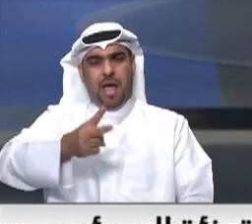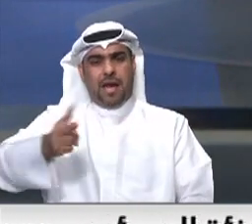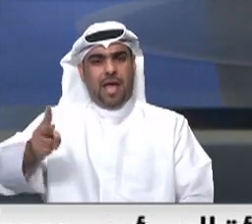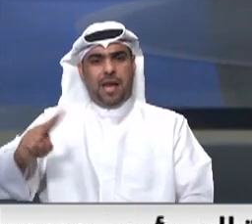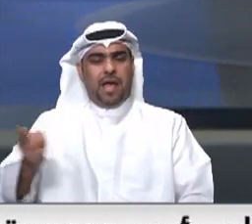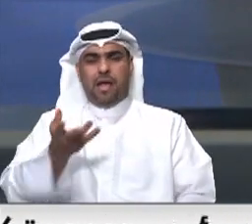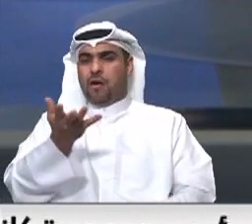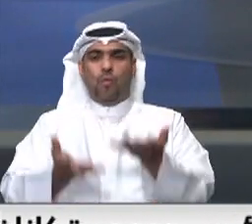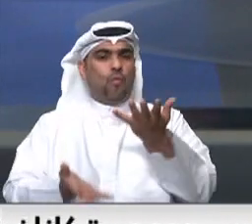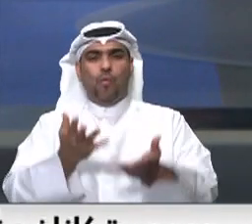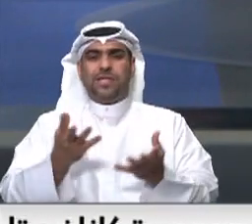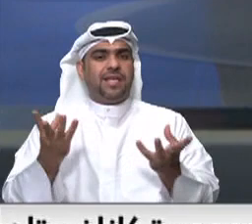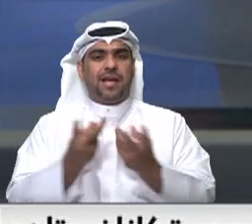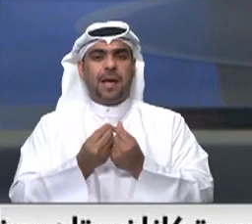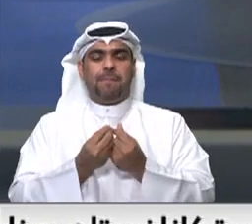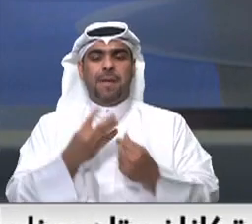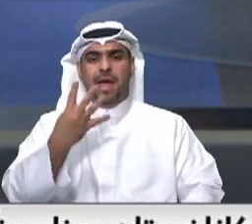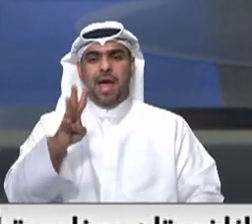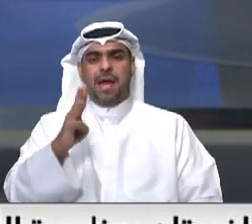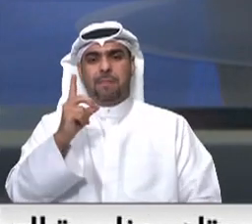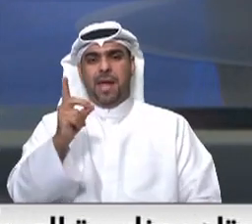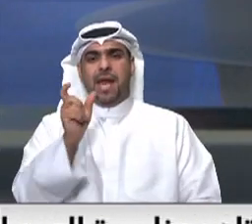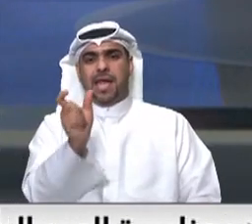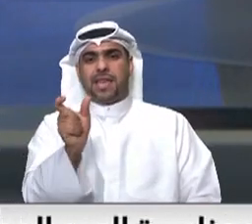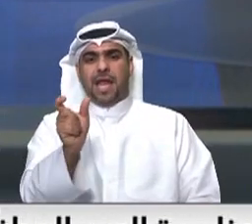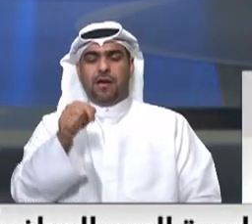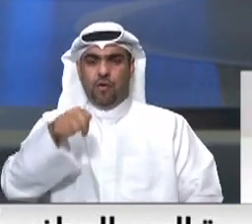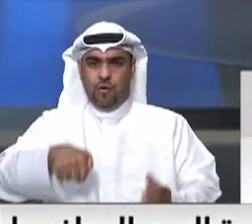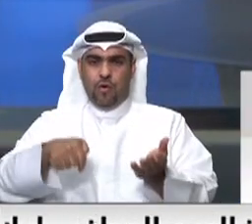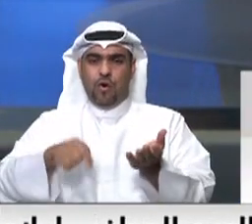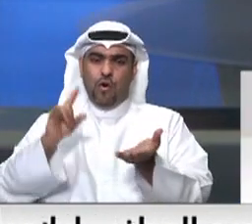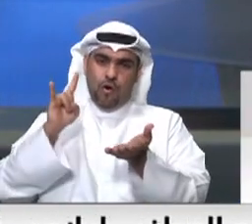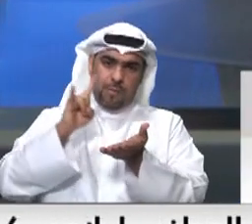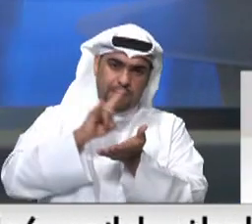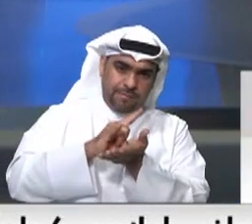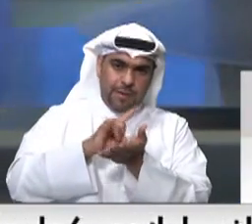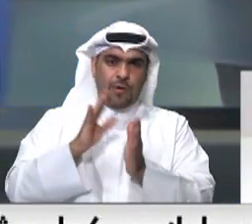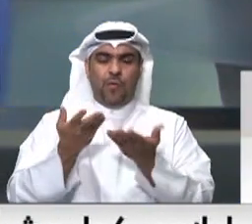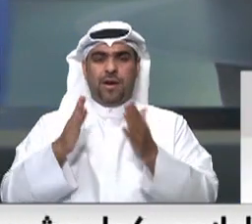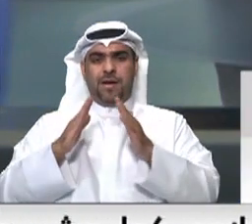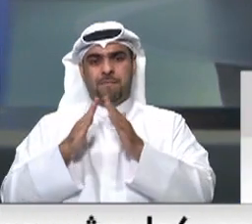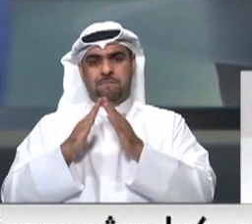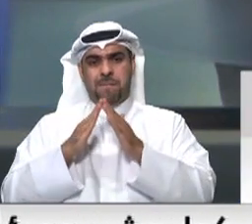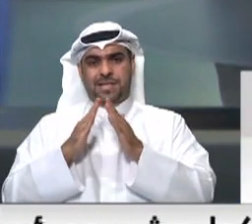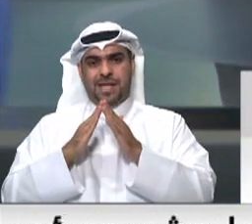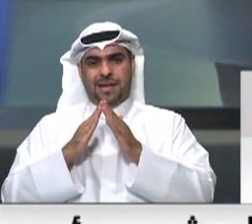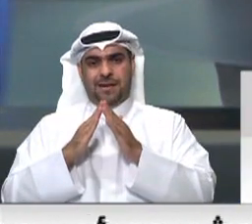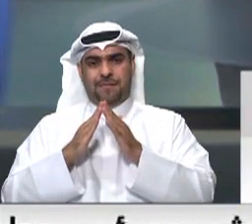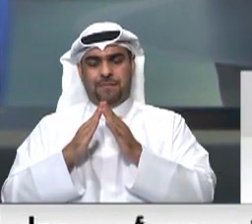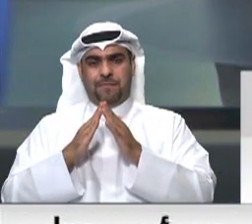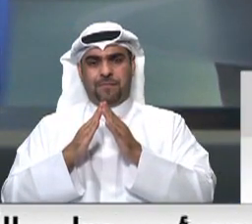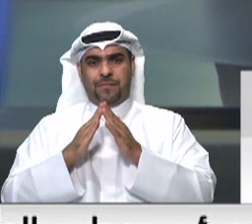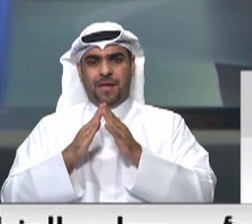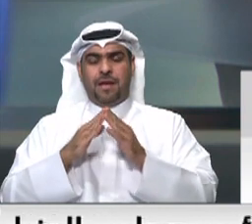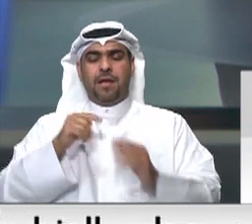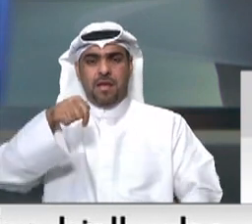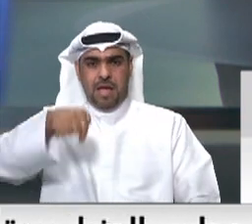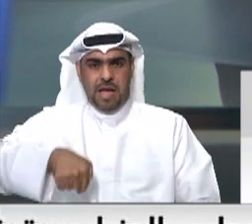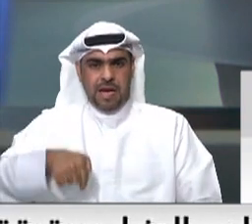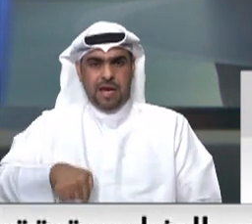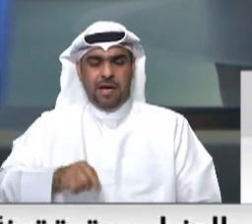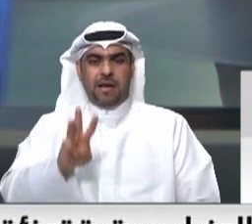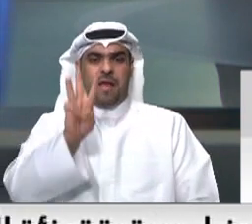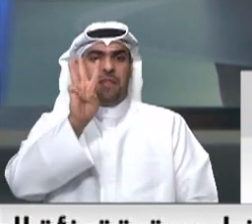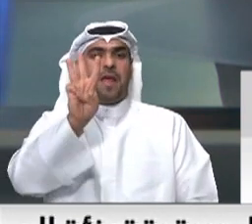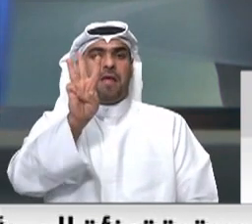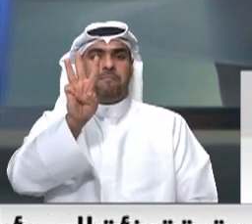الإنسانية والإغاثية العاجلة للشعب الفلسطيني، تشمل مستلزمات طبية وأدوية ضمن الجسر الجوي الكويتي لإغاثة